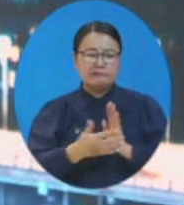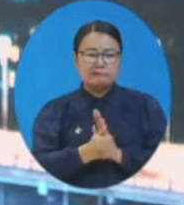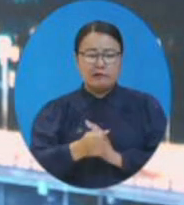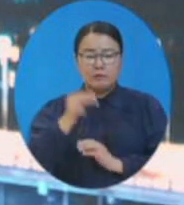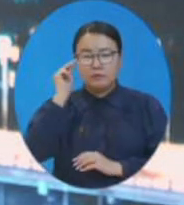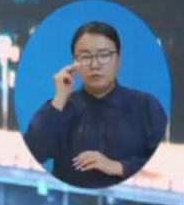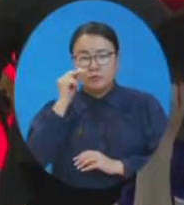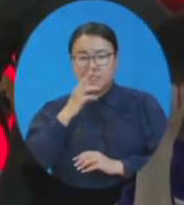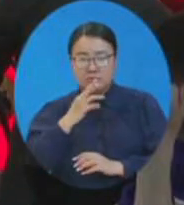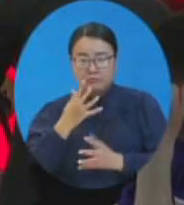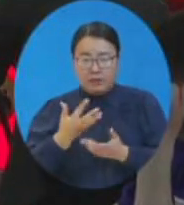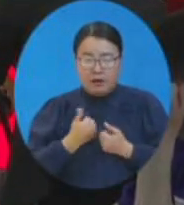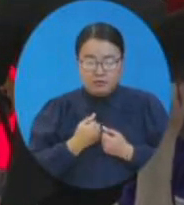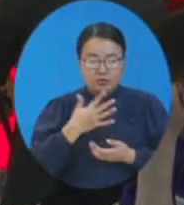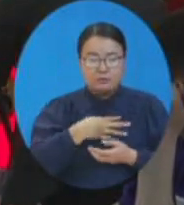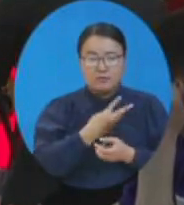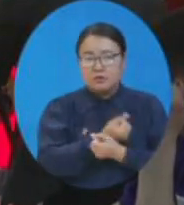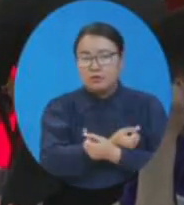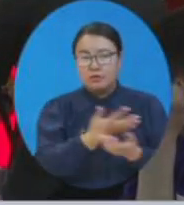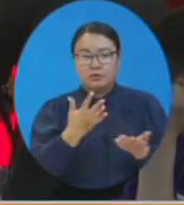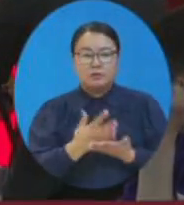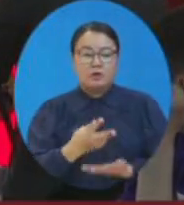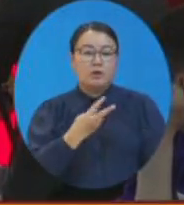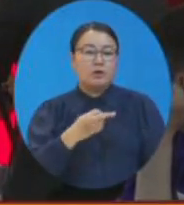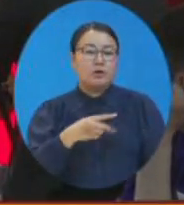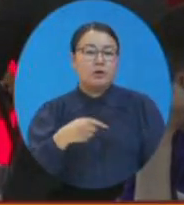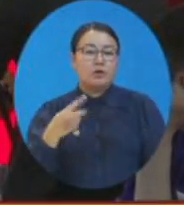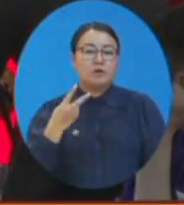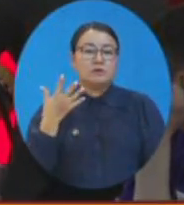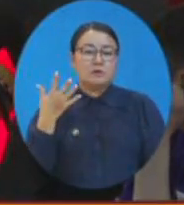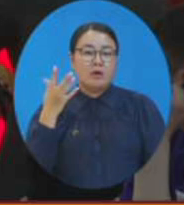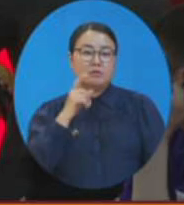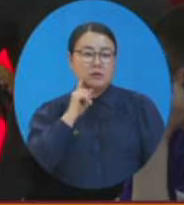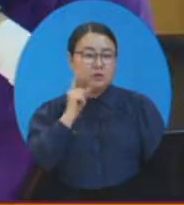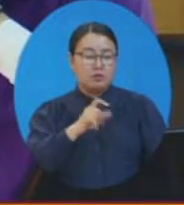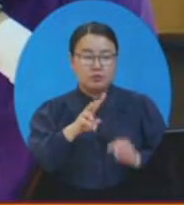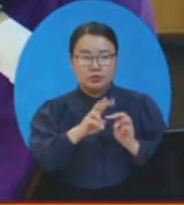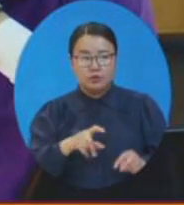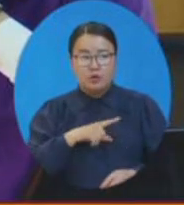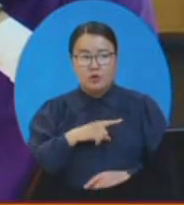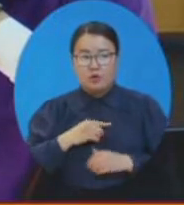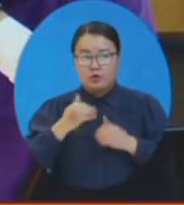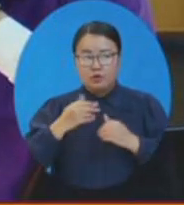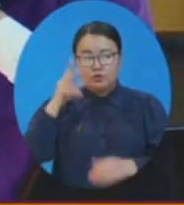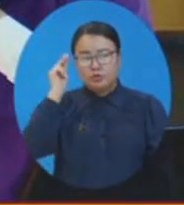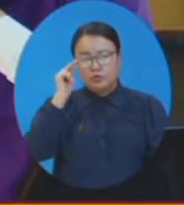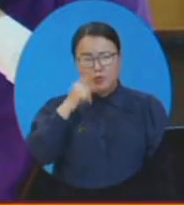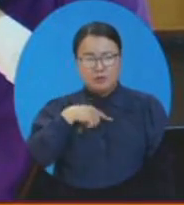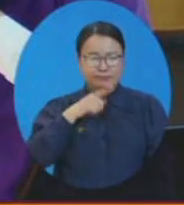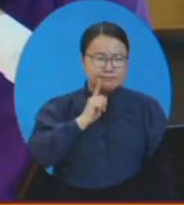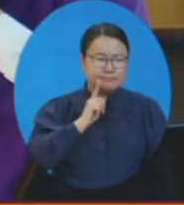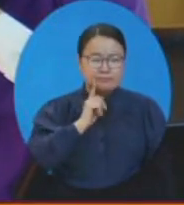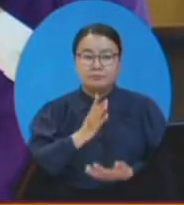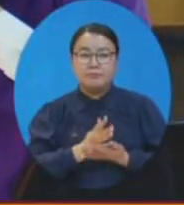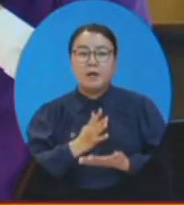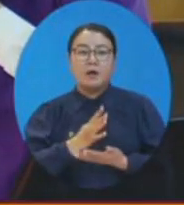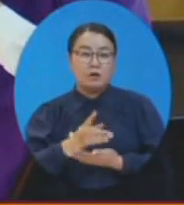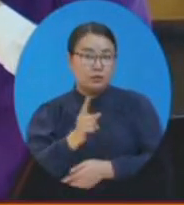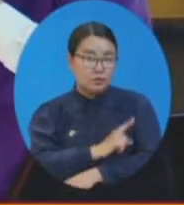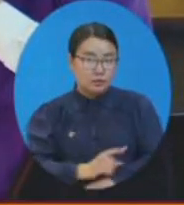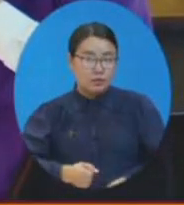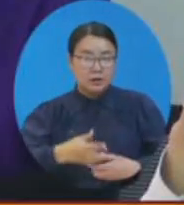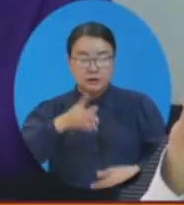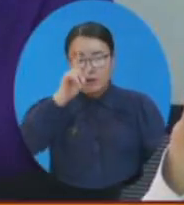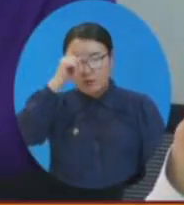мэдснээ болцжээ. 20-25 насны залуусын дунд хийсэн судалгаагаар өөрийгөө хөгжүүлж сурах эрмэлзэл их байгаа гэсэн үр дүн гарчээ. Тиймээс